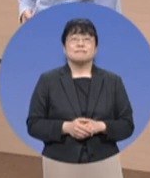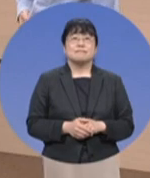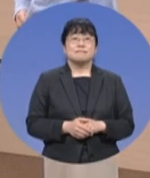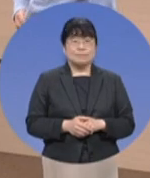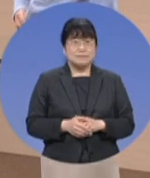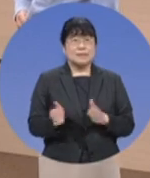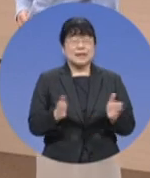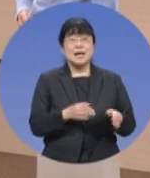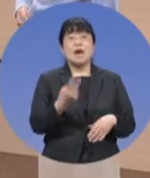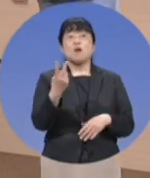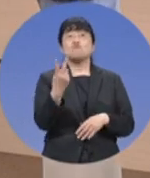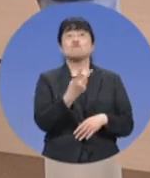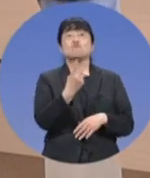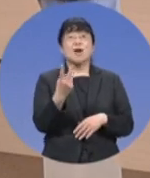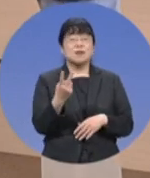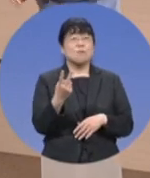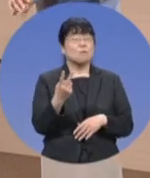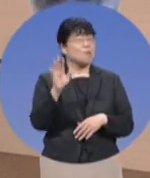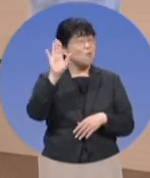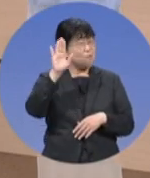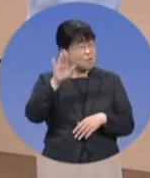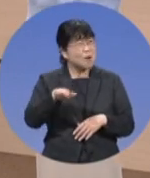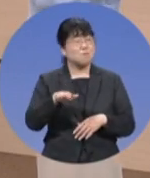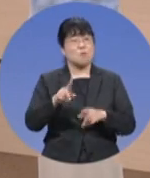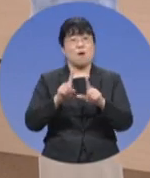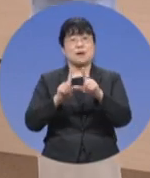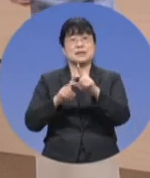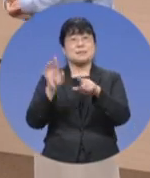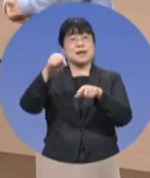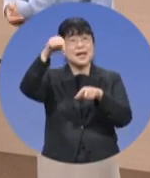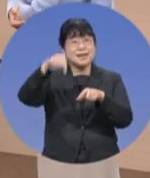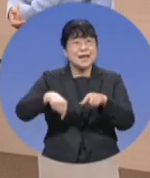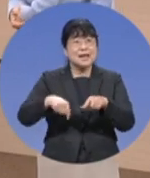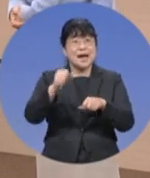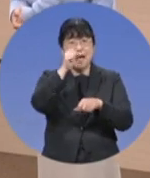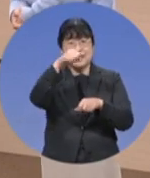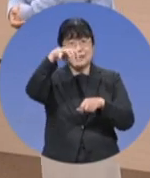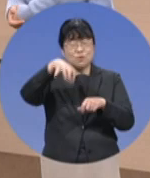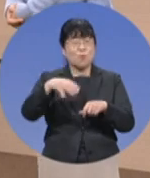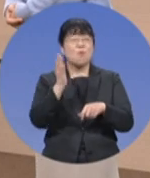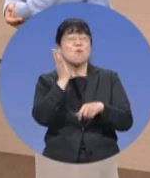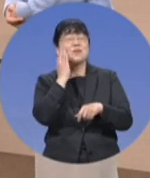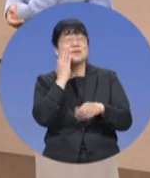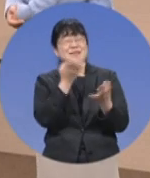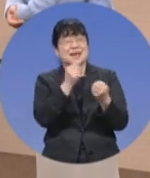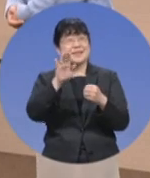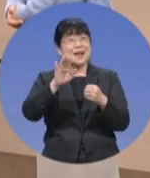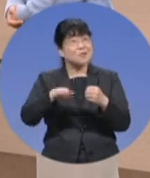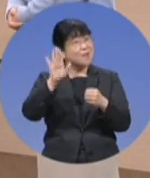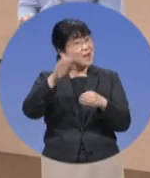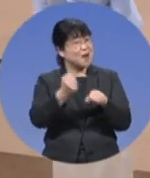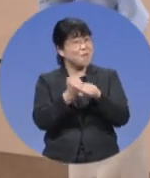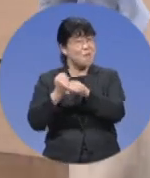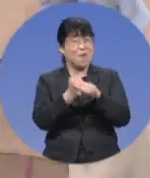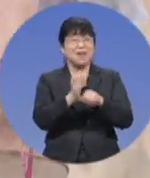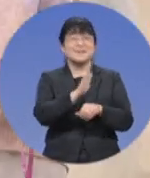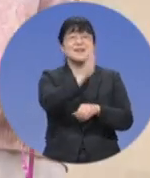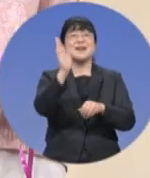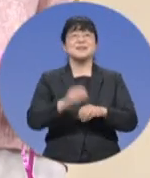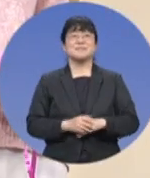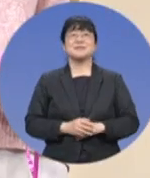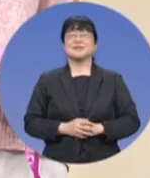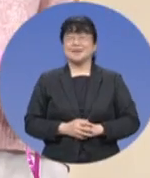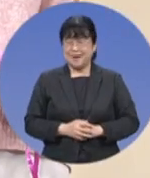さあ、そして2人はどうぞ千葉県内もっともっといいところ、美味しいものたくさんありますから、これからも応援よろしくお願いします